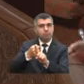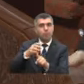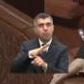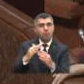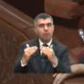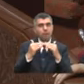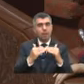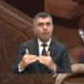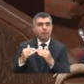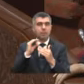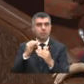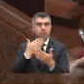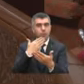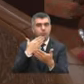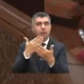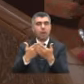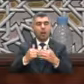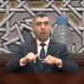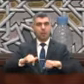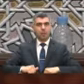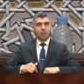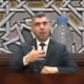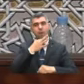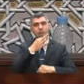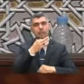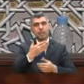على الالتقائيه والتوثيق من اجل تبسيط المساطر تجويد